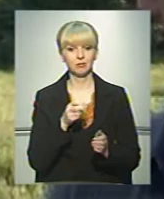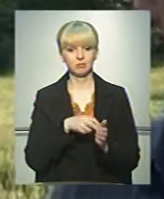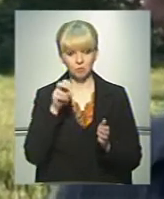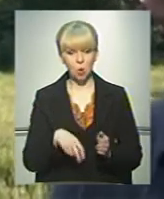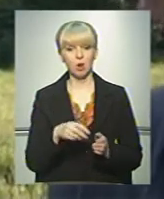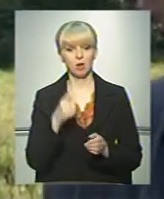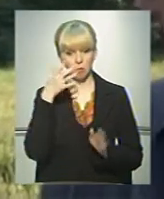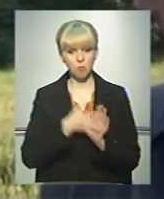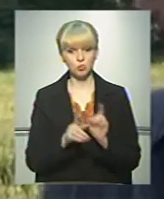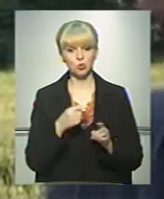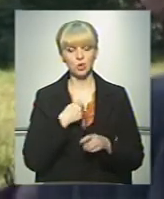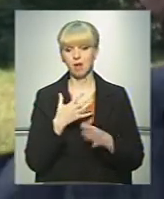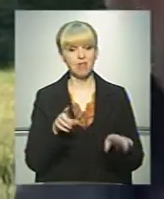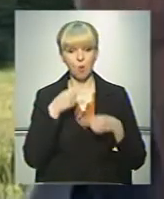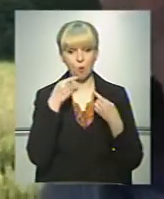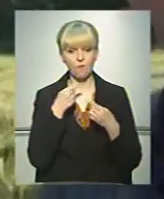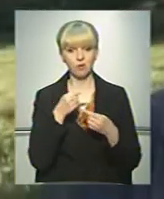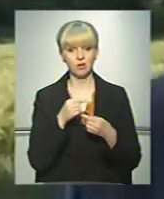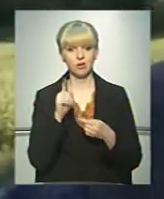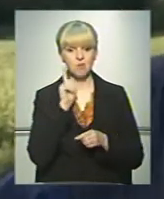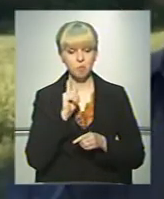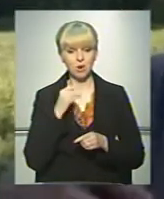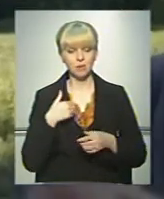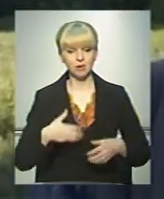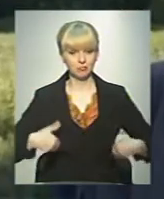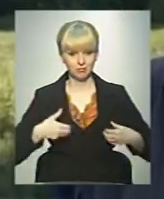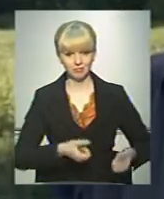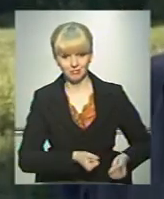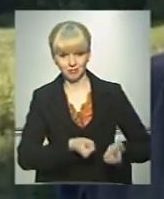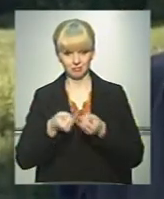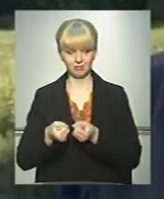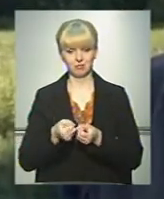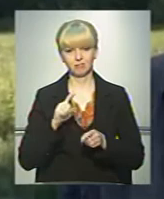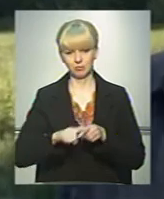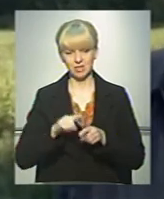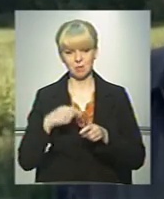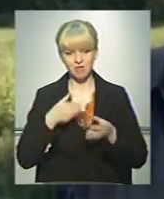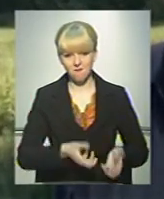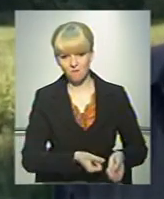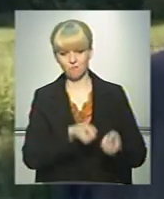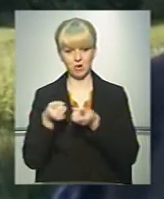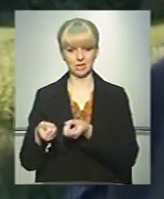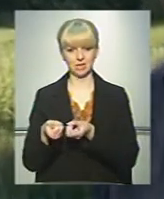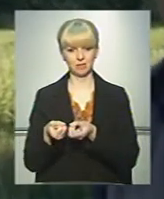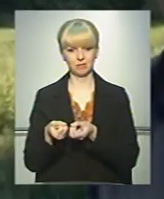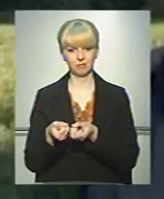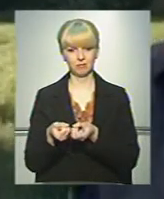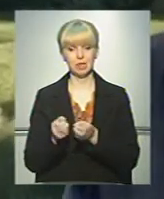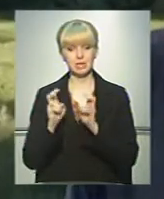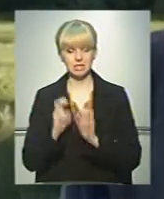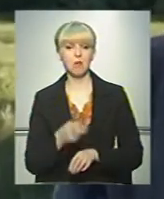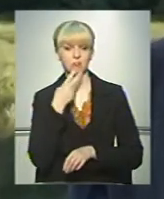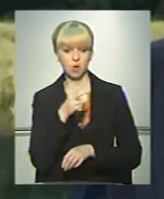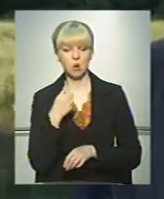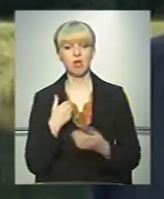що я вже не говорю. І ми попід пахи мене і з бунаряком махом мене витягнули. Витягнули, ми сіли, перекурили,